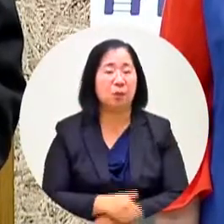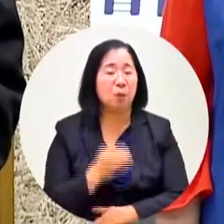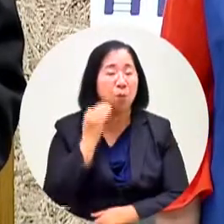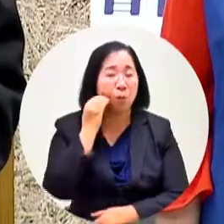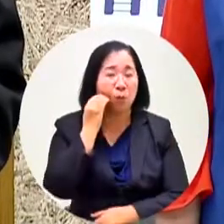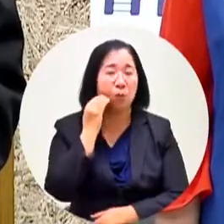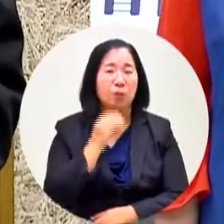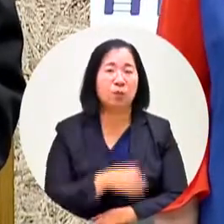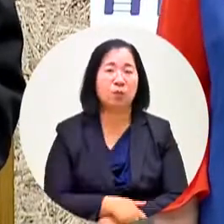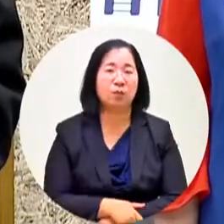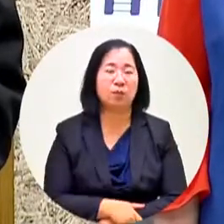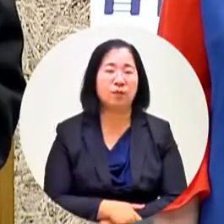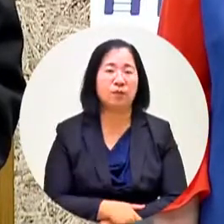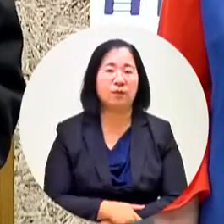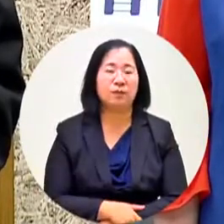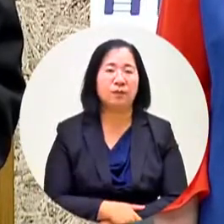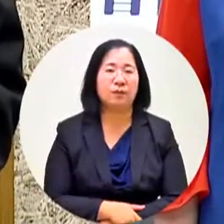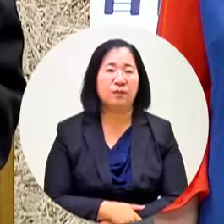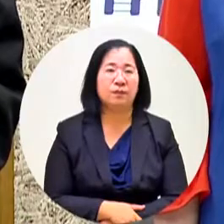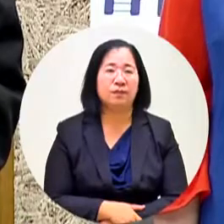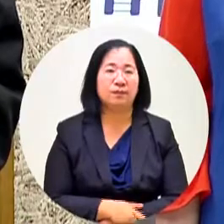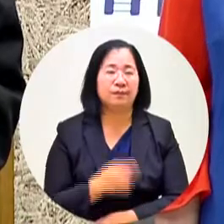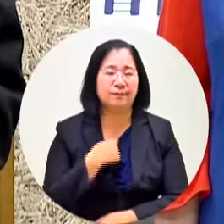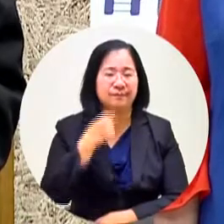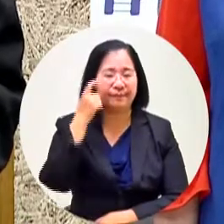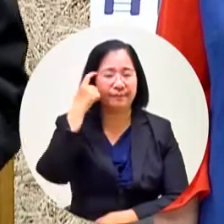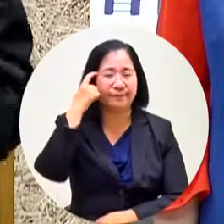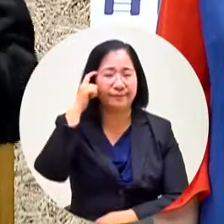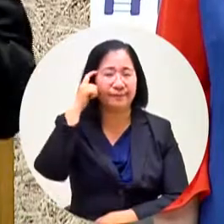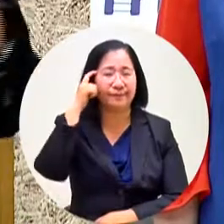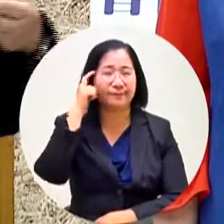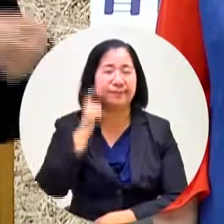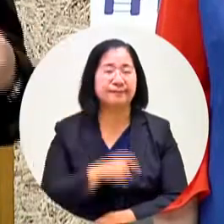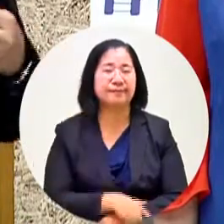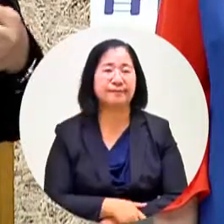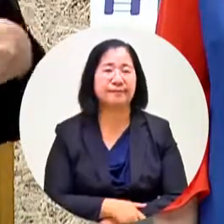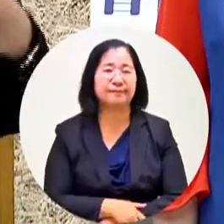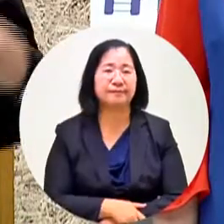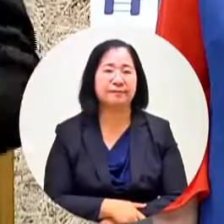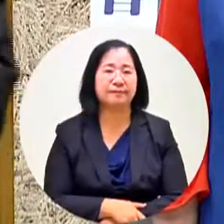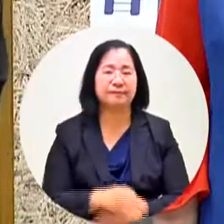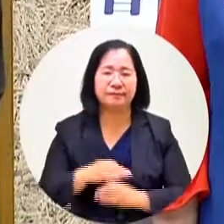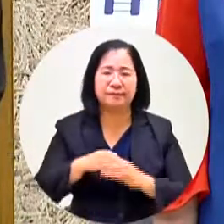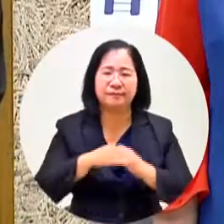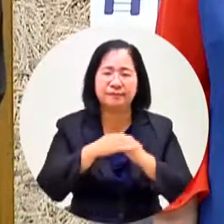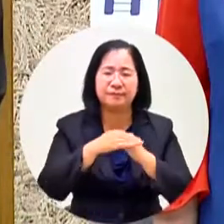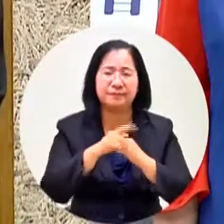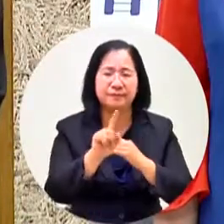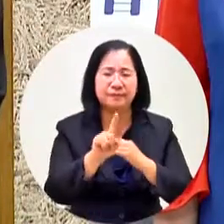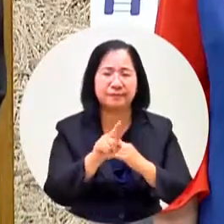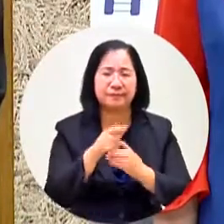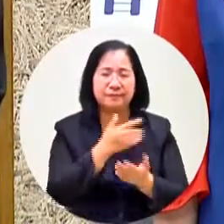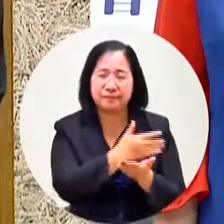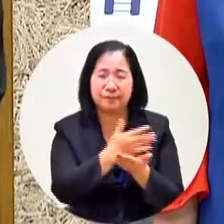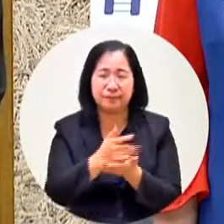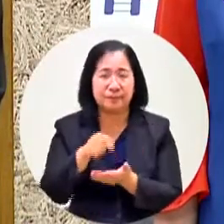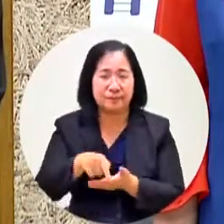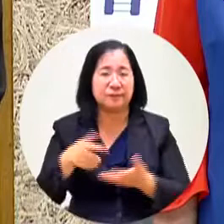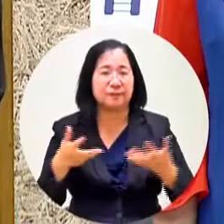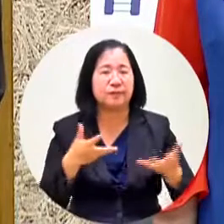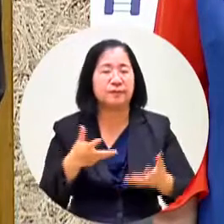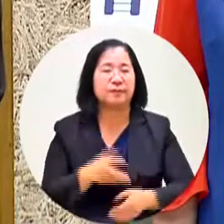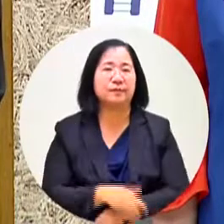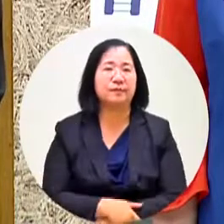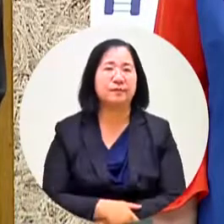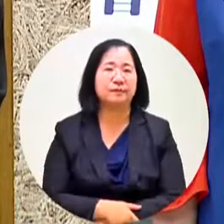们还不知道我们要负担多少的人事费在那里面，所以对我们来讲我们也是一个压力很大。